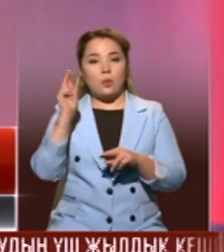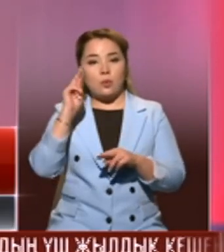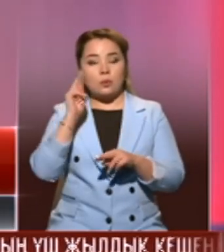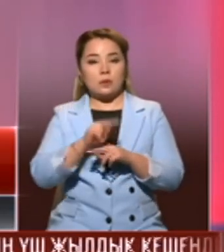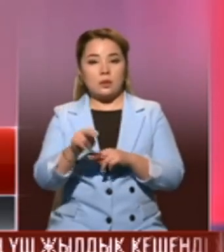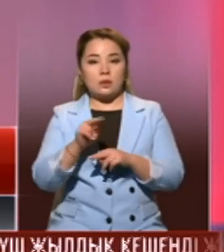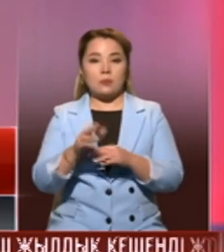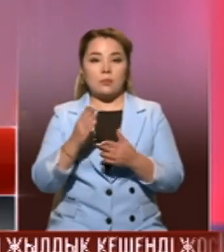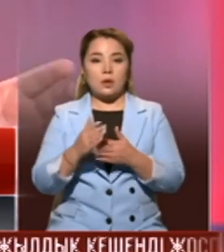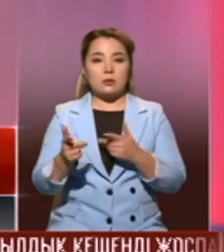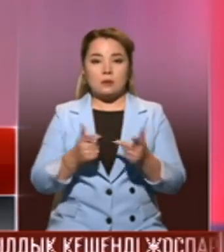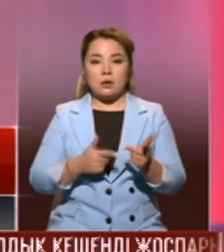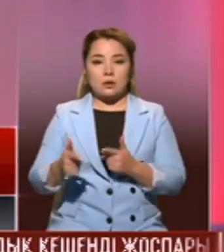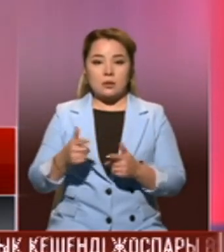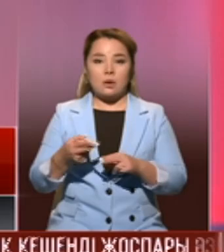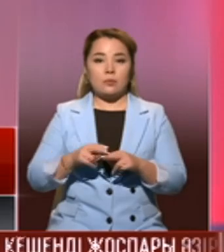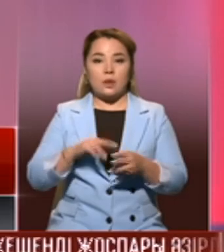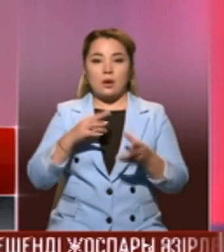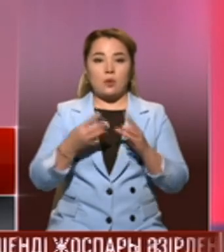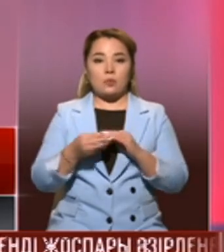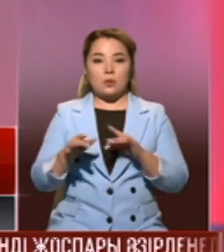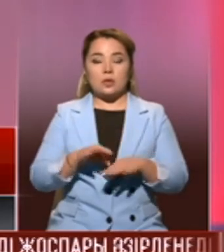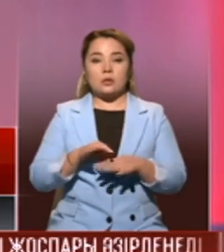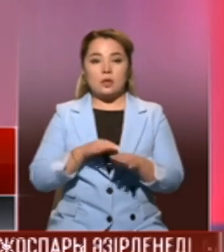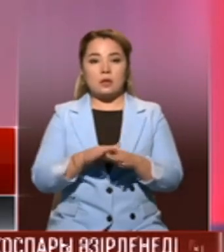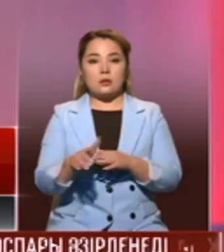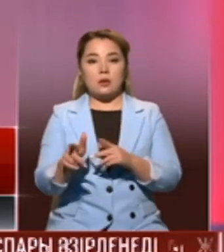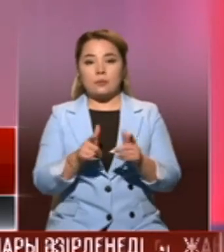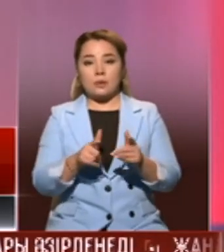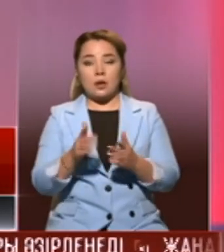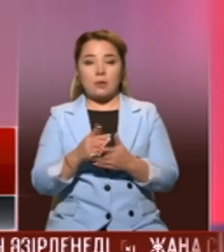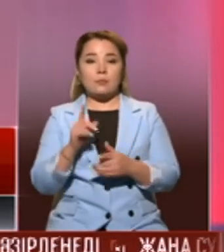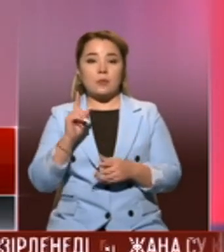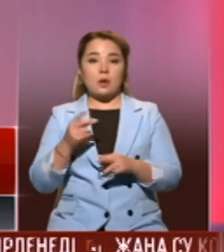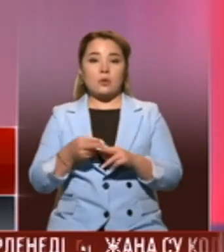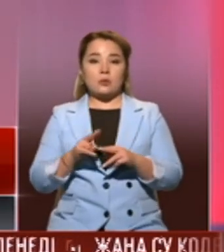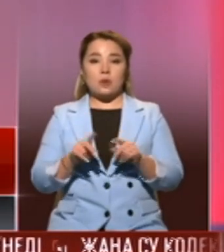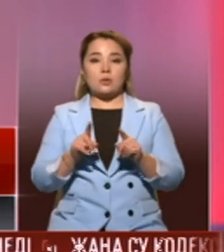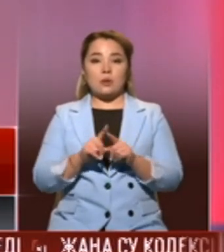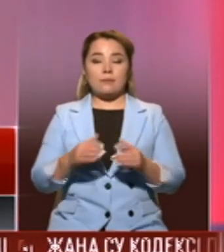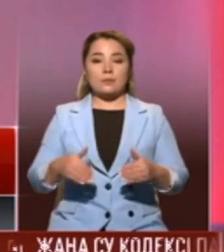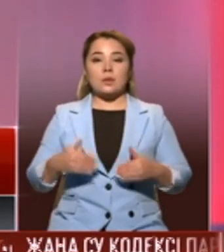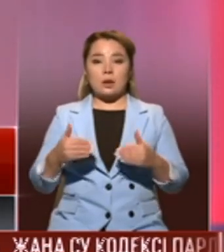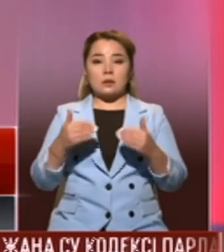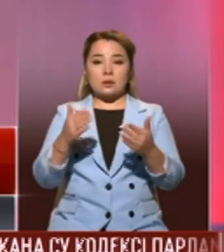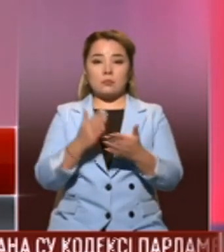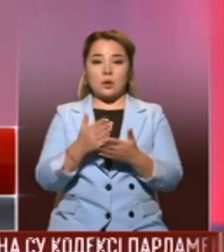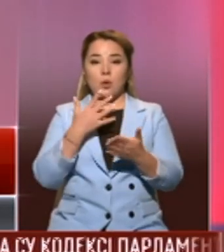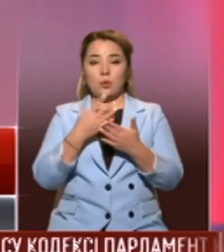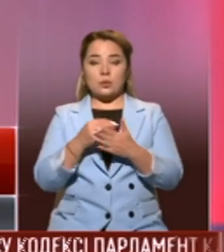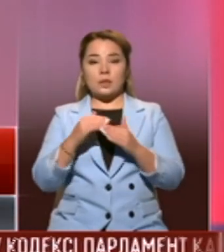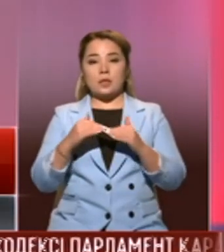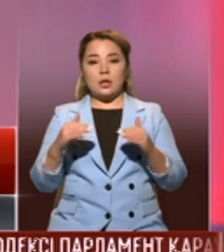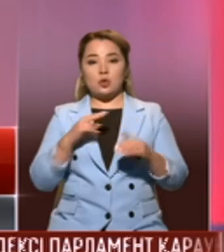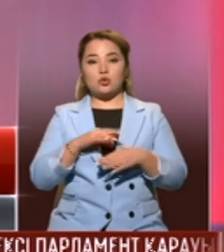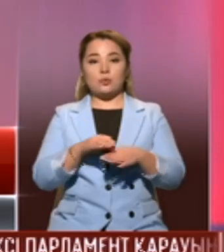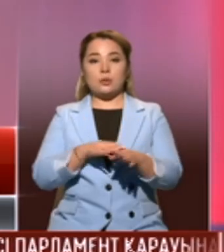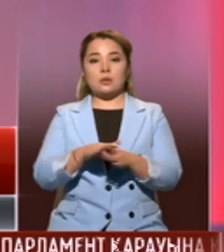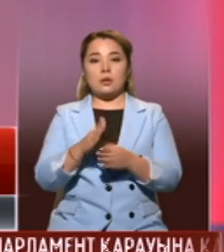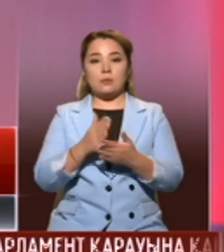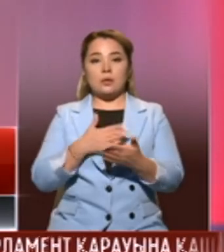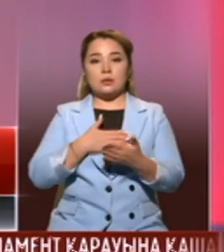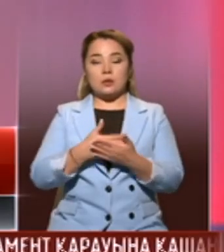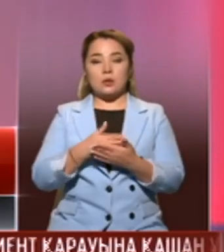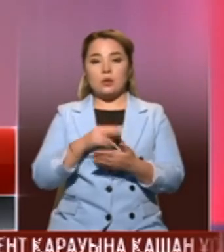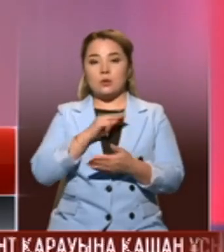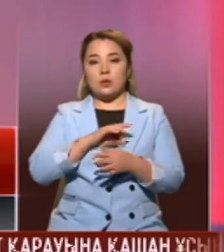даярлап, қалыпты түрде жұмыс жасап келе жатты да. Бірақ өте қарқынды бір өз деңгейінде жұмыс жасап келе жатты деп